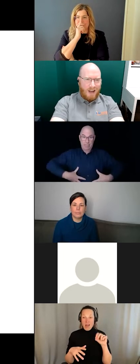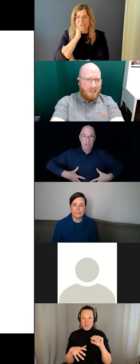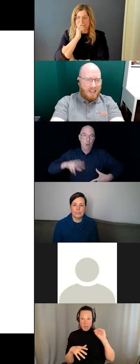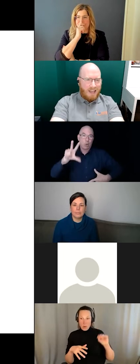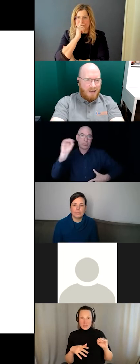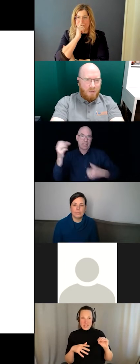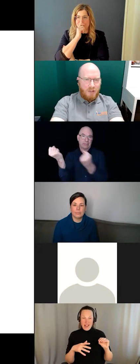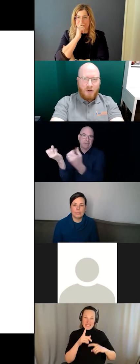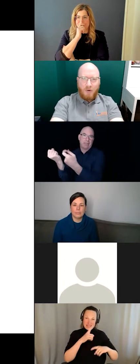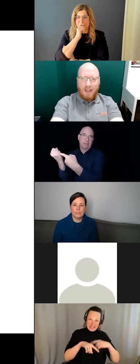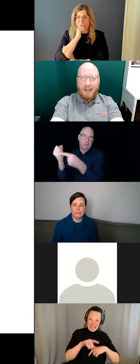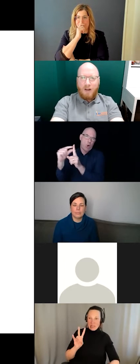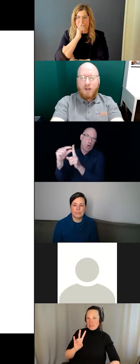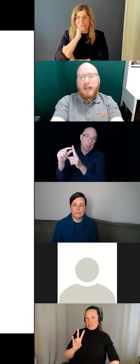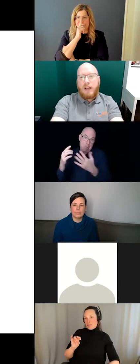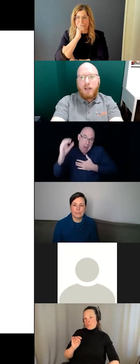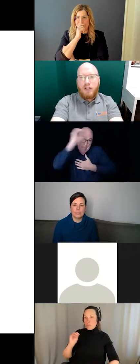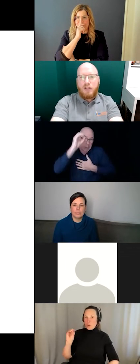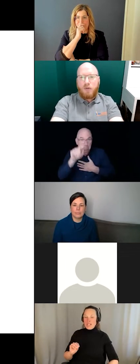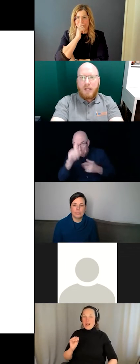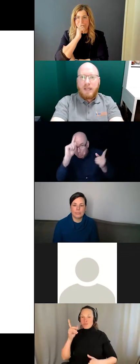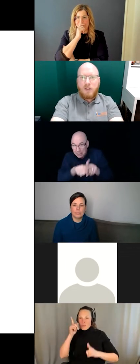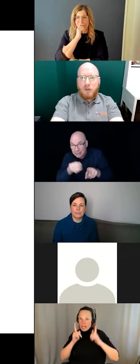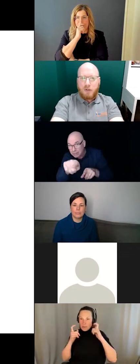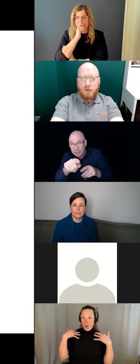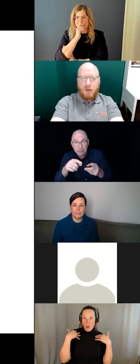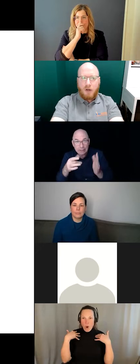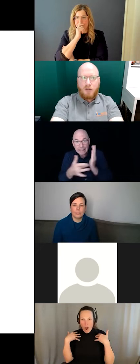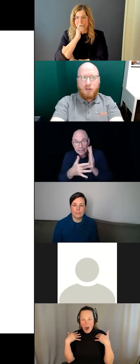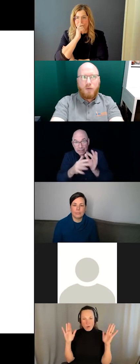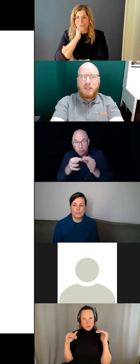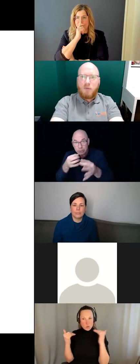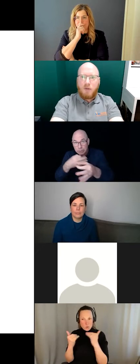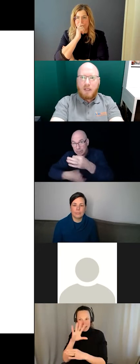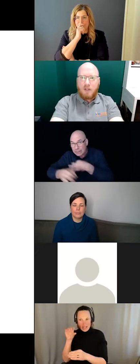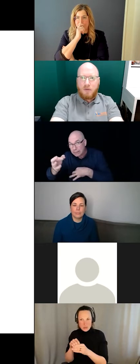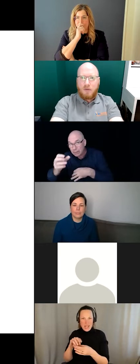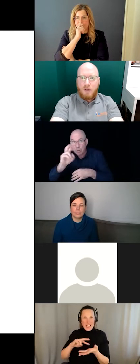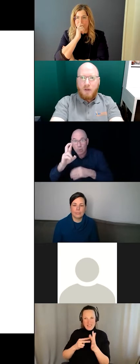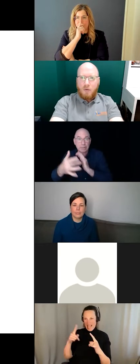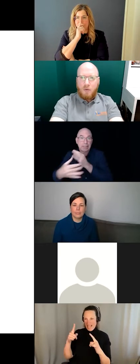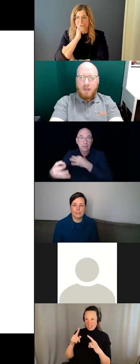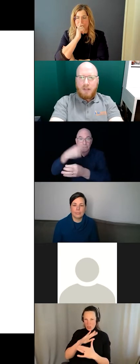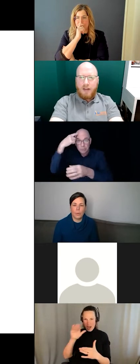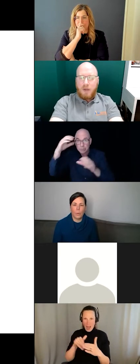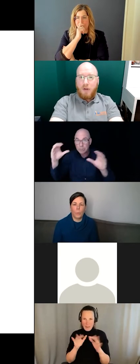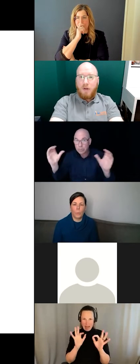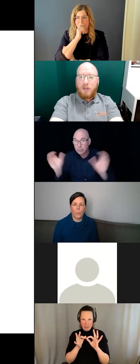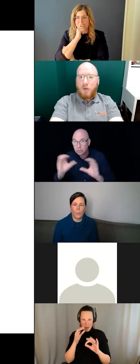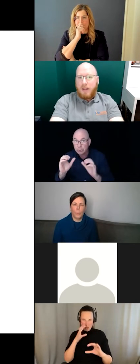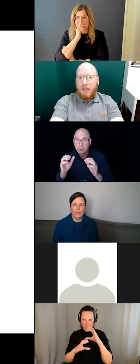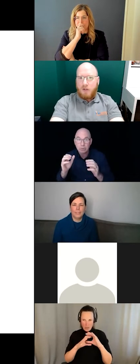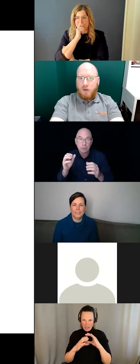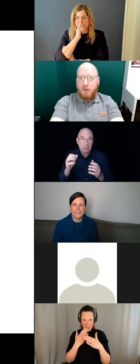70 du langage corporel et 30 des mots. Je dirais, est-ce que vous êtes d'accord que la technologie pourrait remplacer